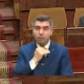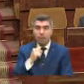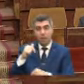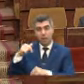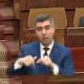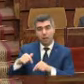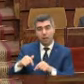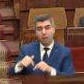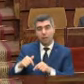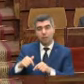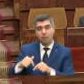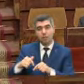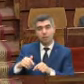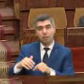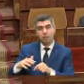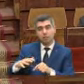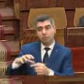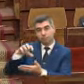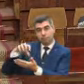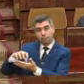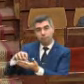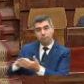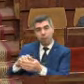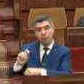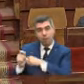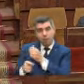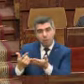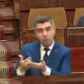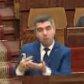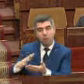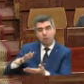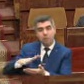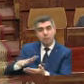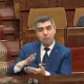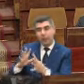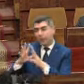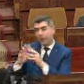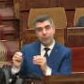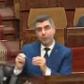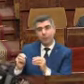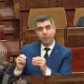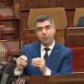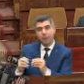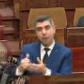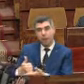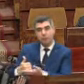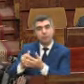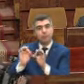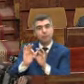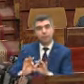اللي طبعا ما كاينش فيها هذه الاستفاده هذه، ويجب تفعيل هذه المقتضيات. فاليوم سيد الوزير، هذه الاسر